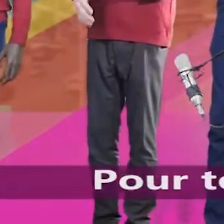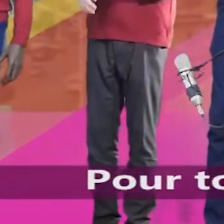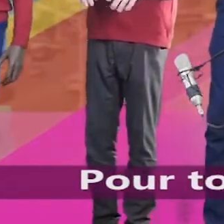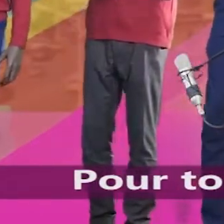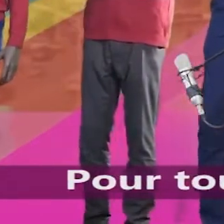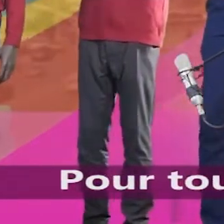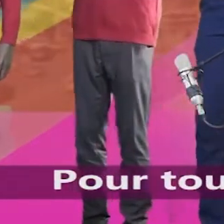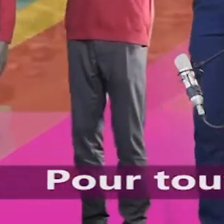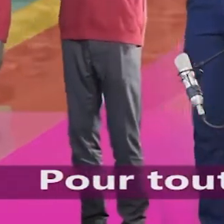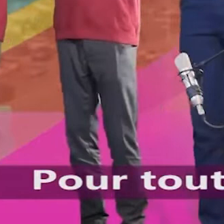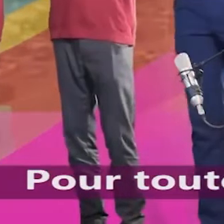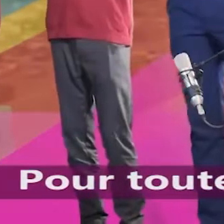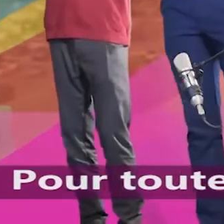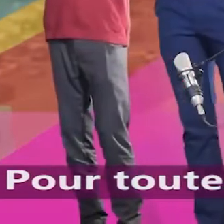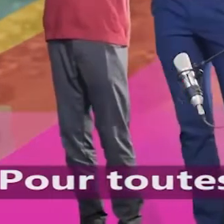Fumuyama Kanda.